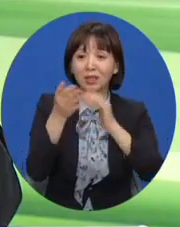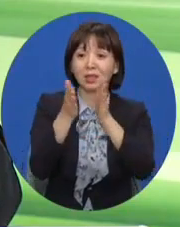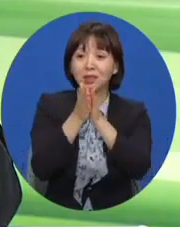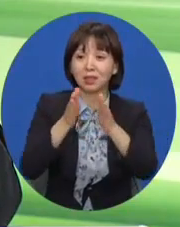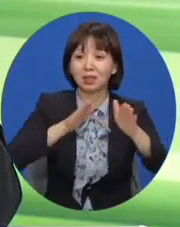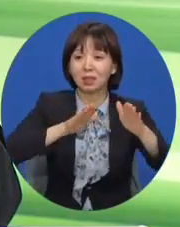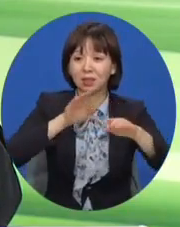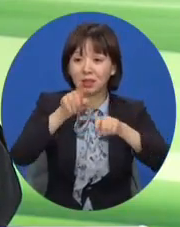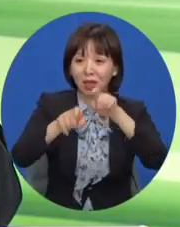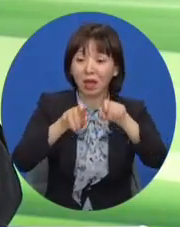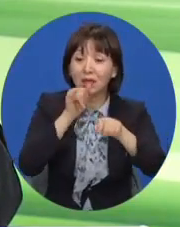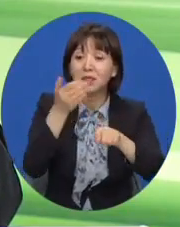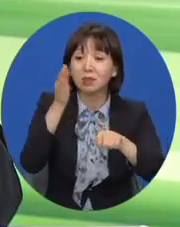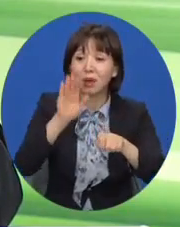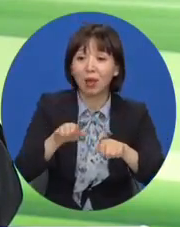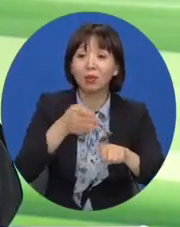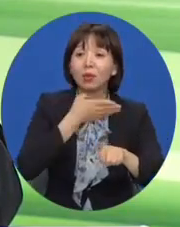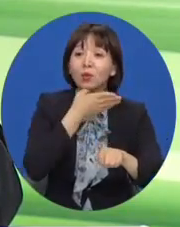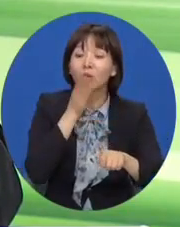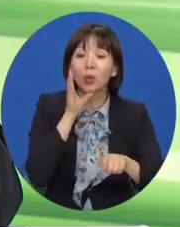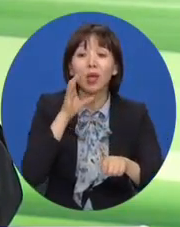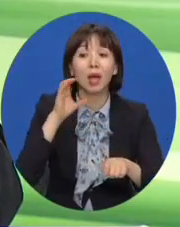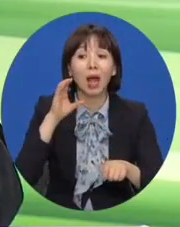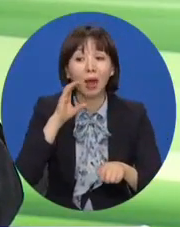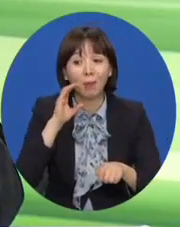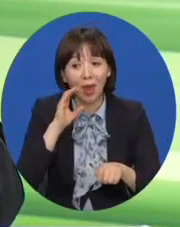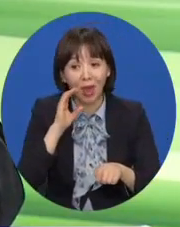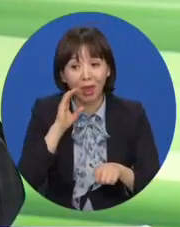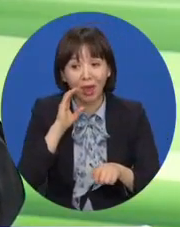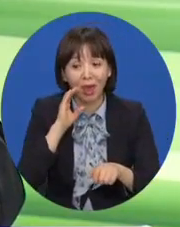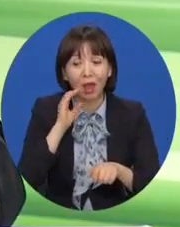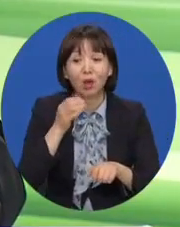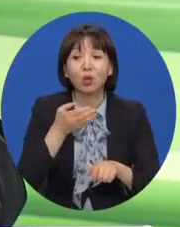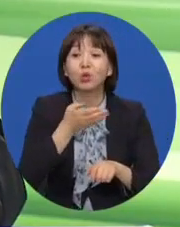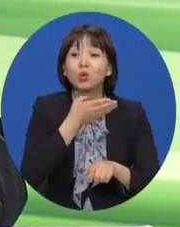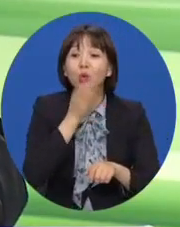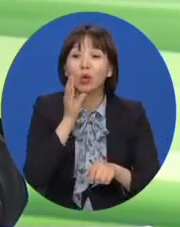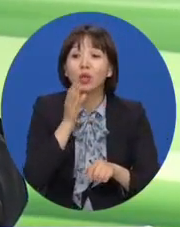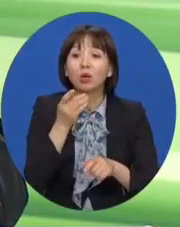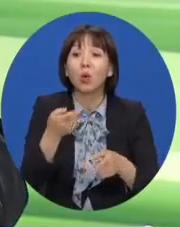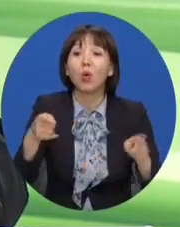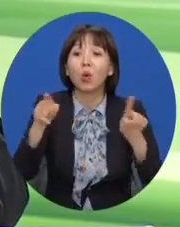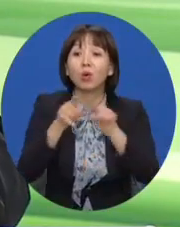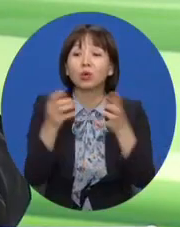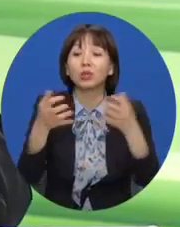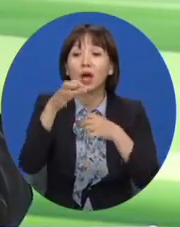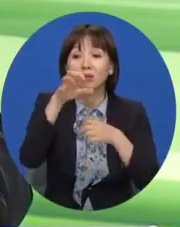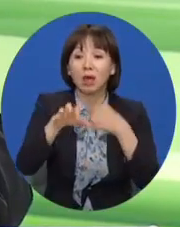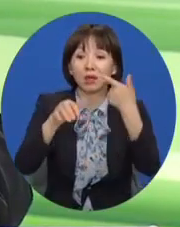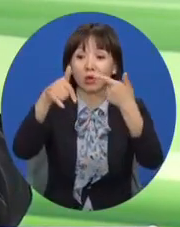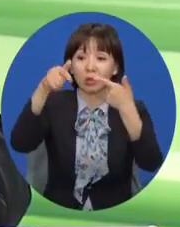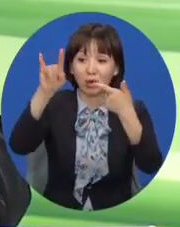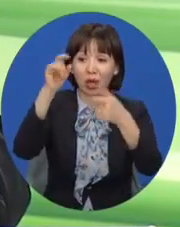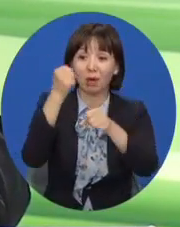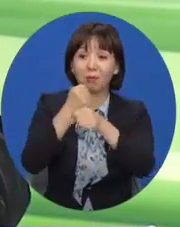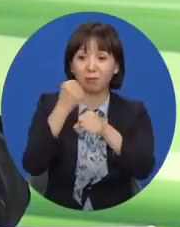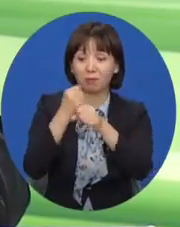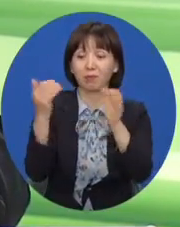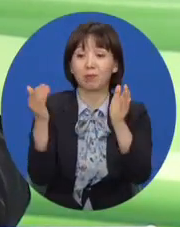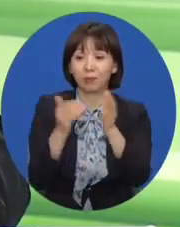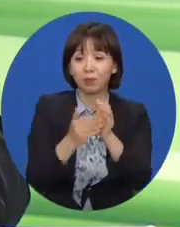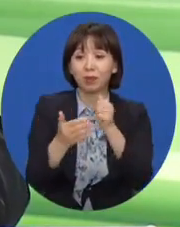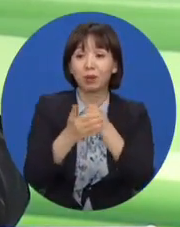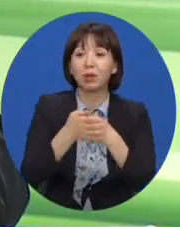했습니다만은 실버 카페 같은 그런 그 노인 공동 작업장을 이제 8개소를 만들었습니다. 그래서 지금